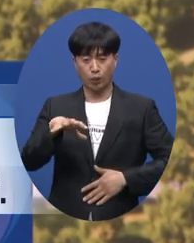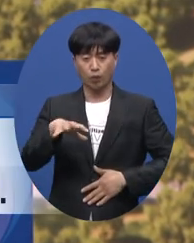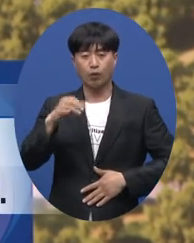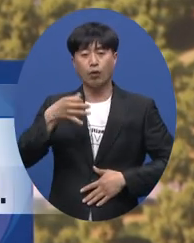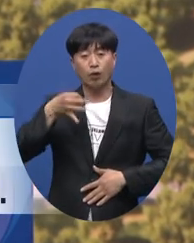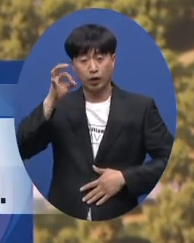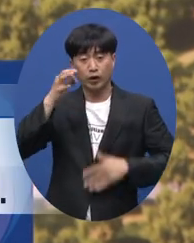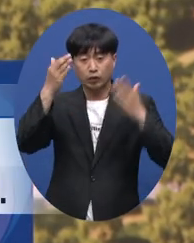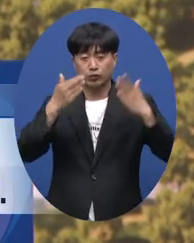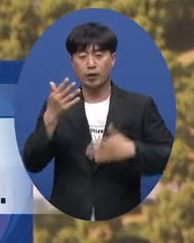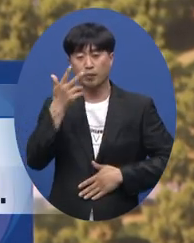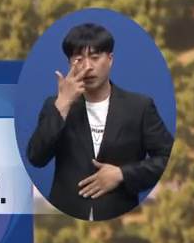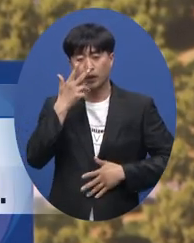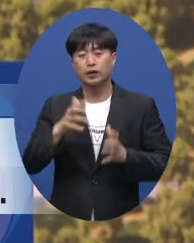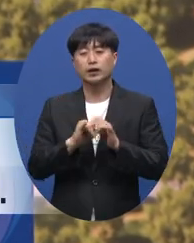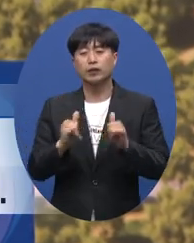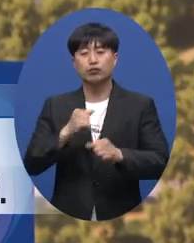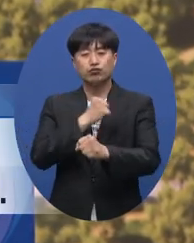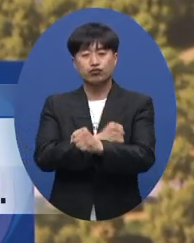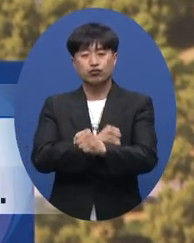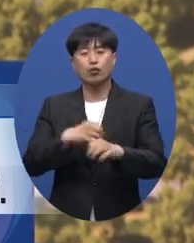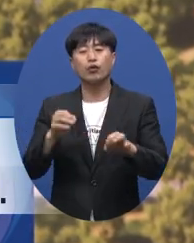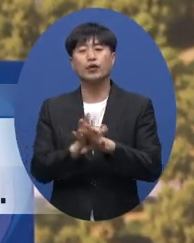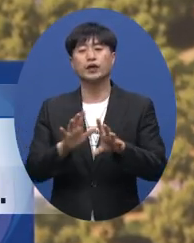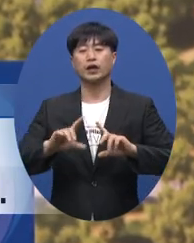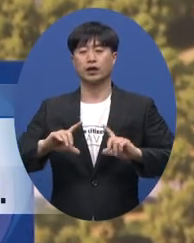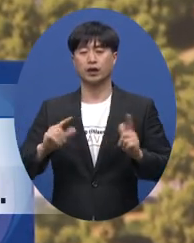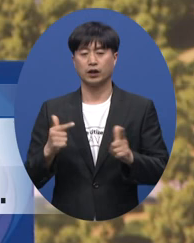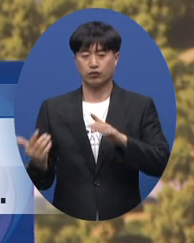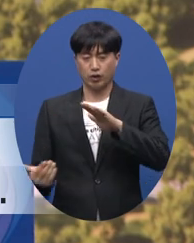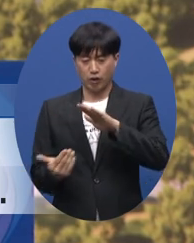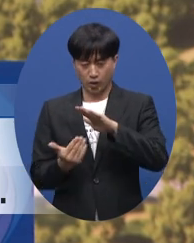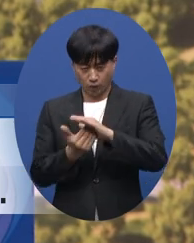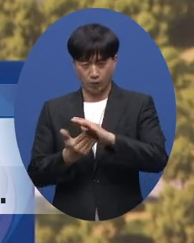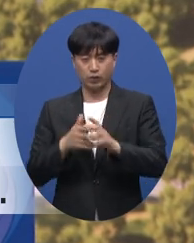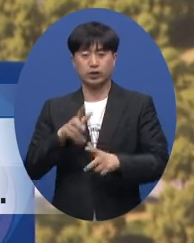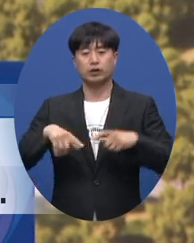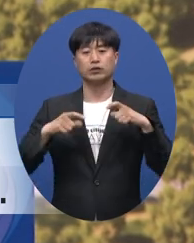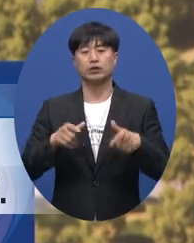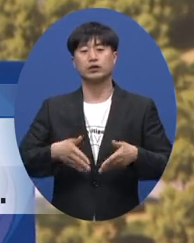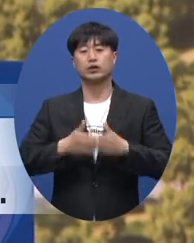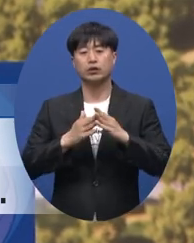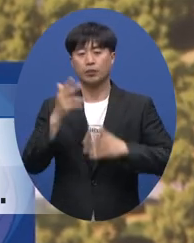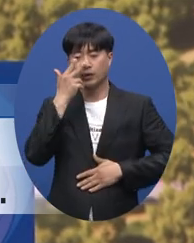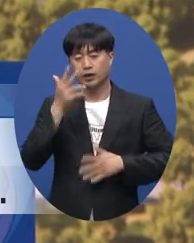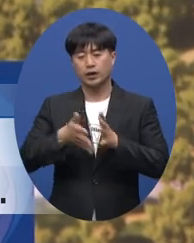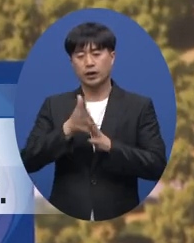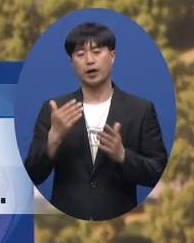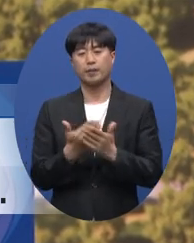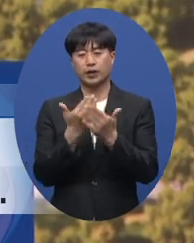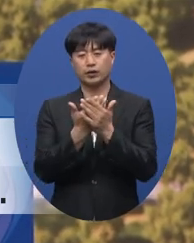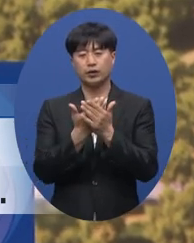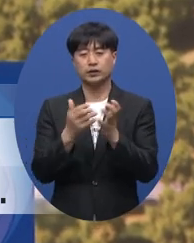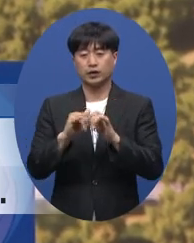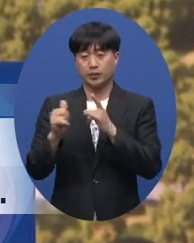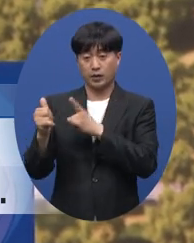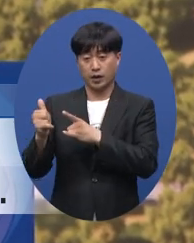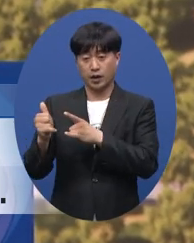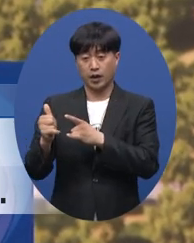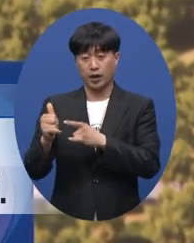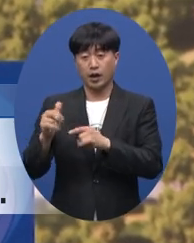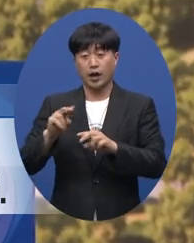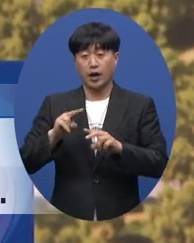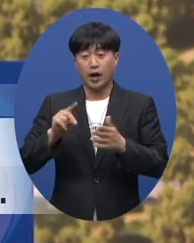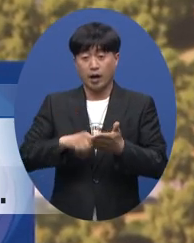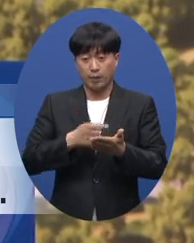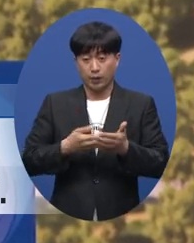내어주신 평택 시민들의 노고가 헛되이 되지 않도록 최고의 산업단지를 조성하여 평택시의 발전과